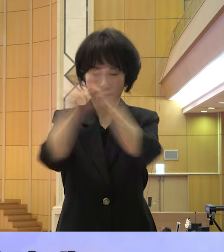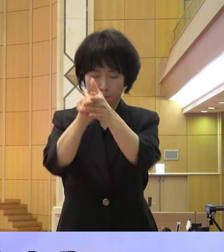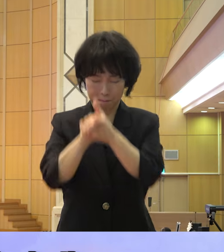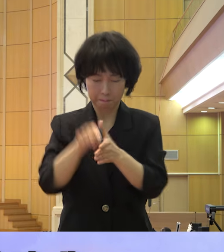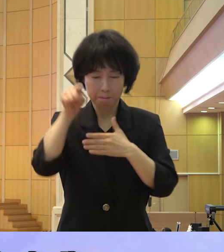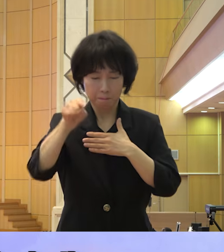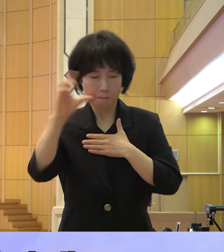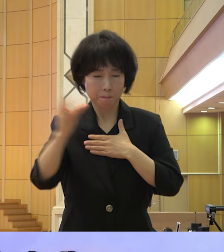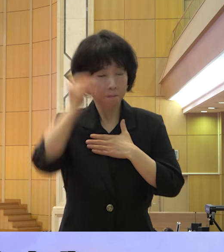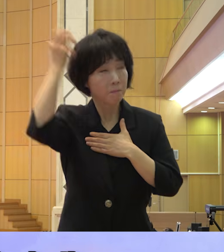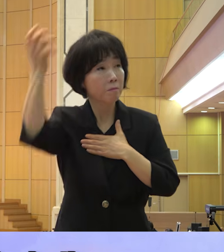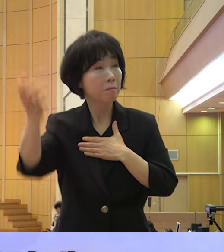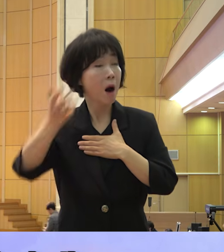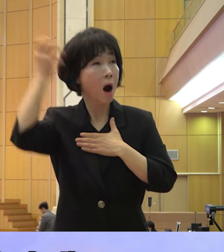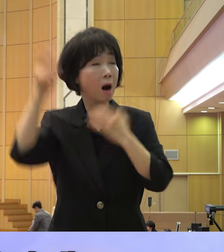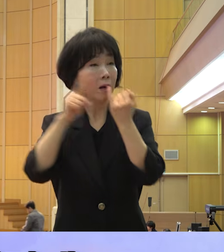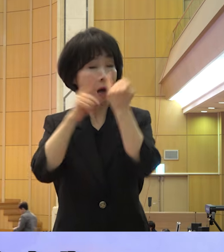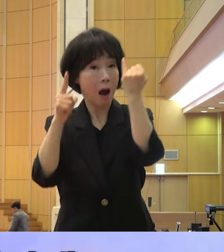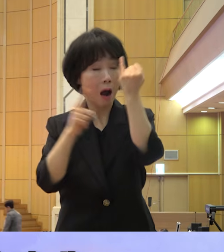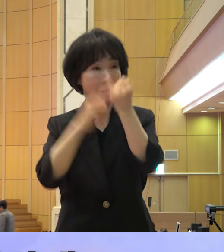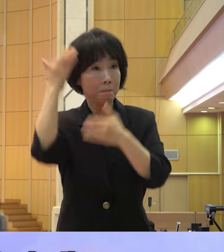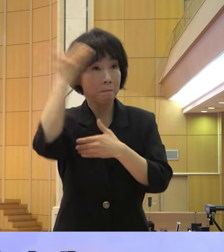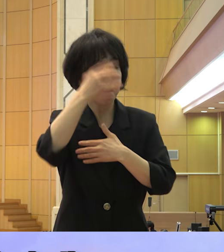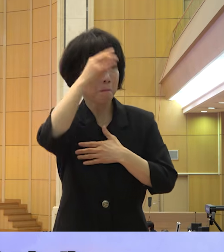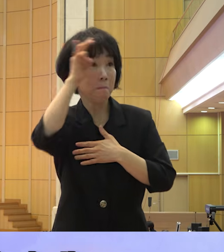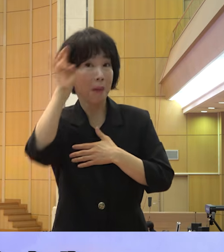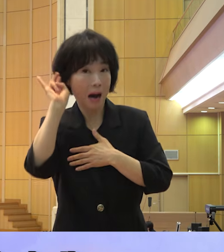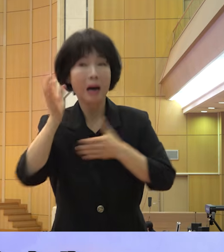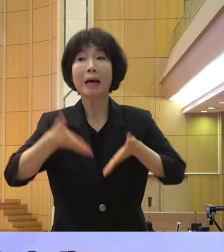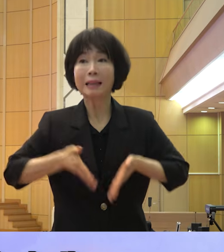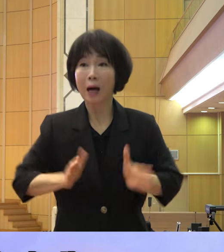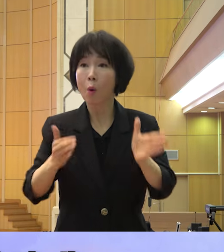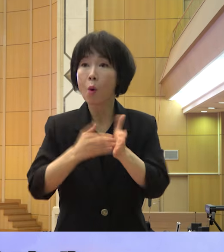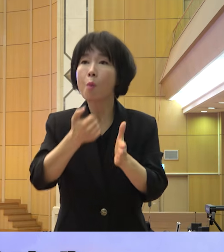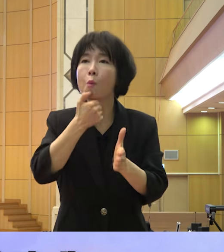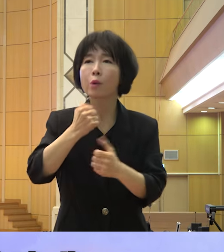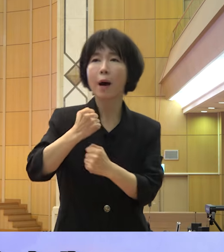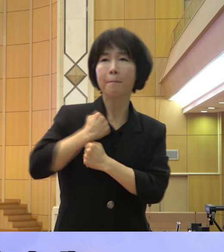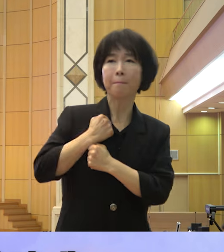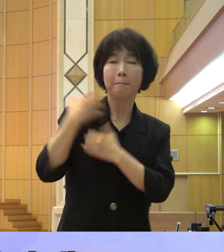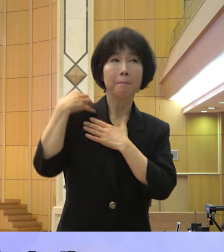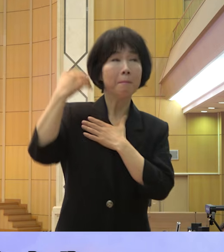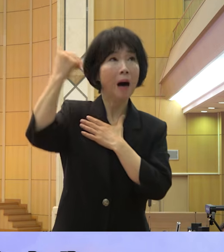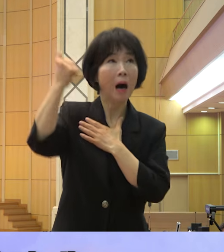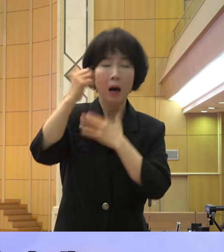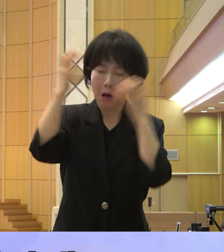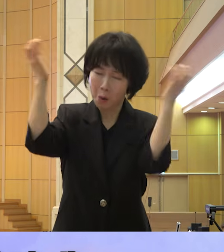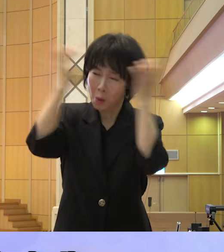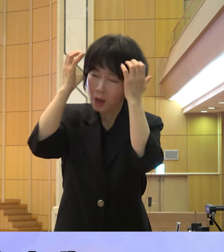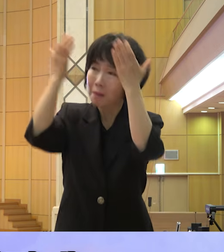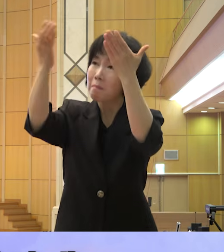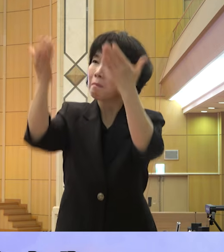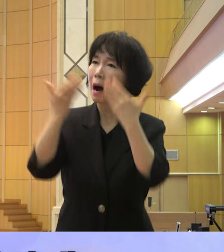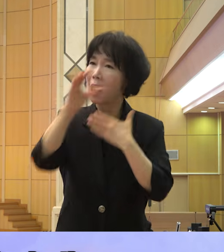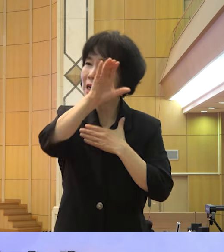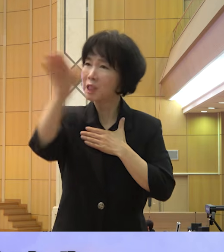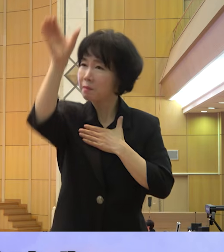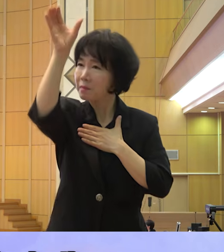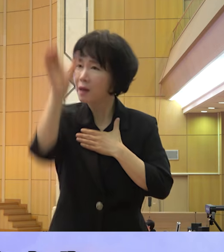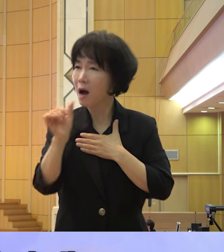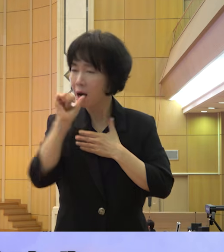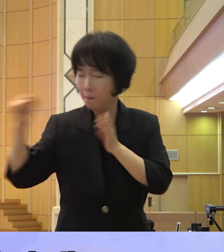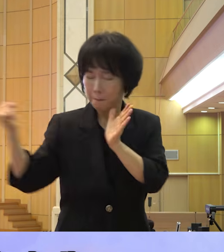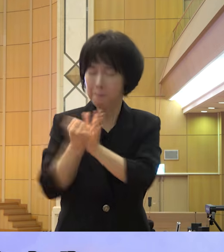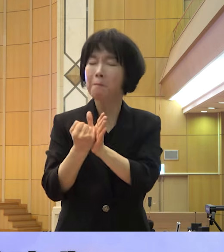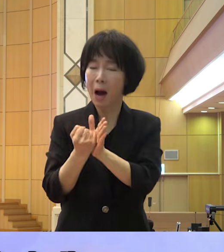믿사오니 이는 성령으로 잉태하사 동정녀 마리아에게 나시고 본디오 빌라도에게 고난을 받으사